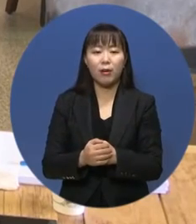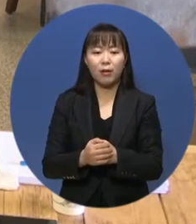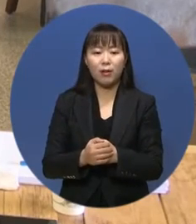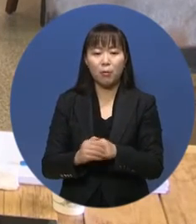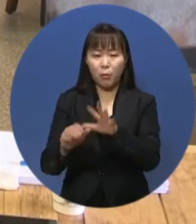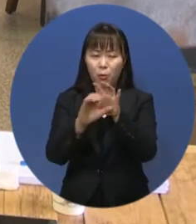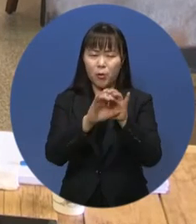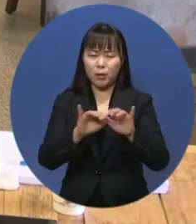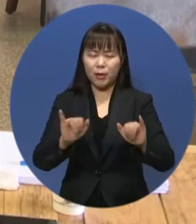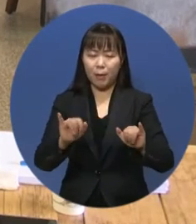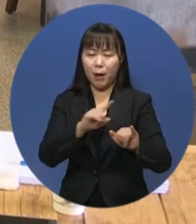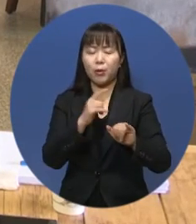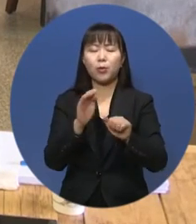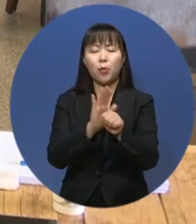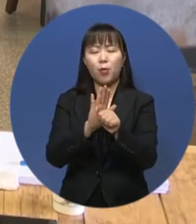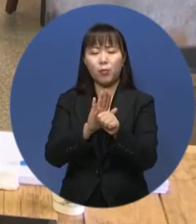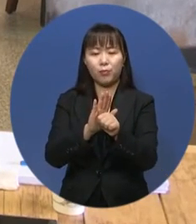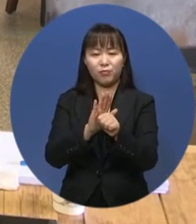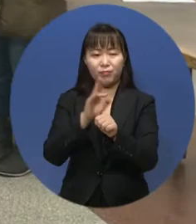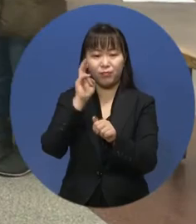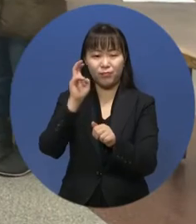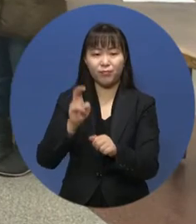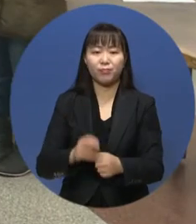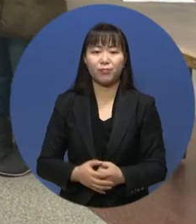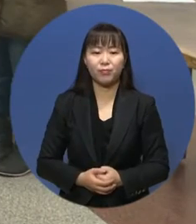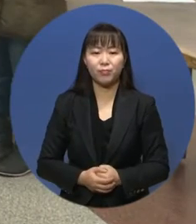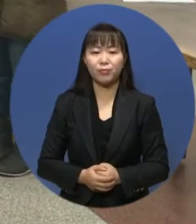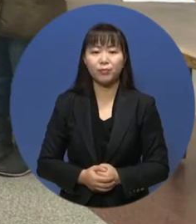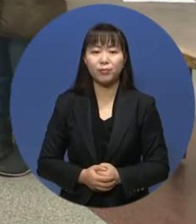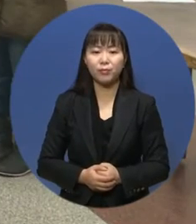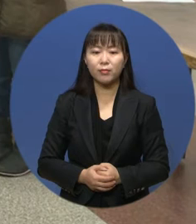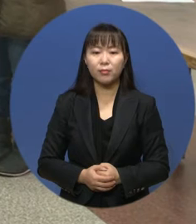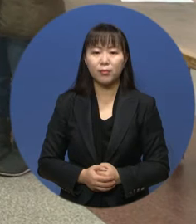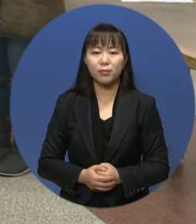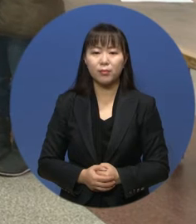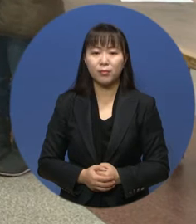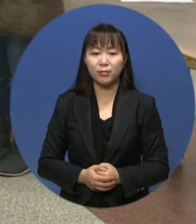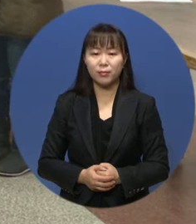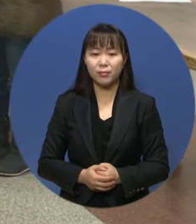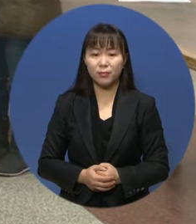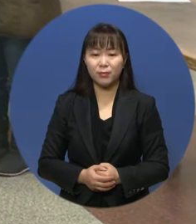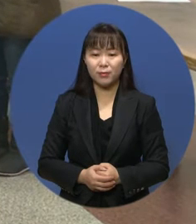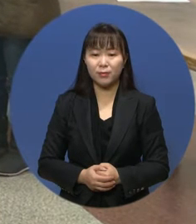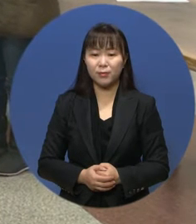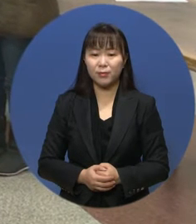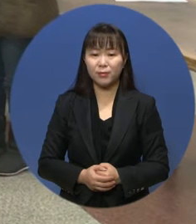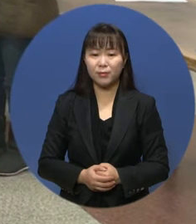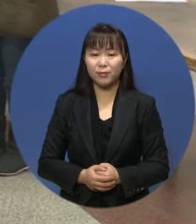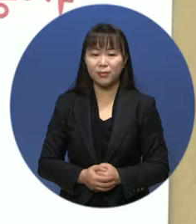코로나 예방에 도움이 될 예정입니다. 이룸